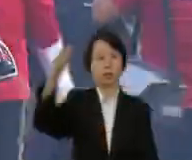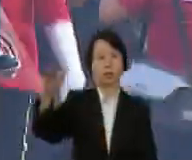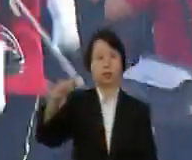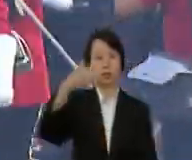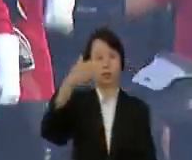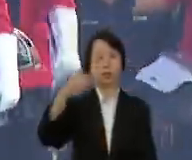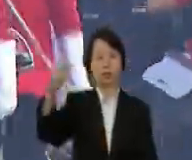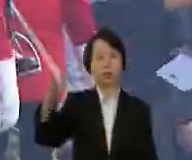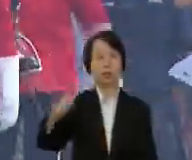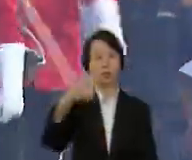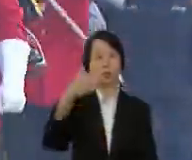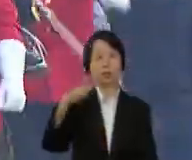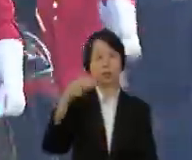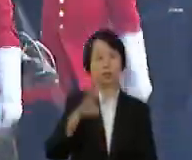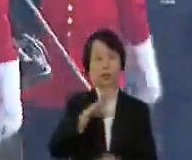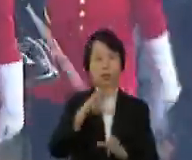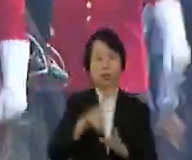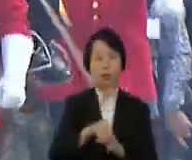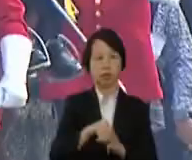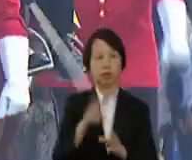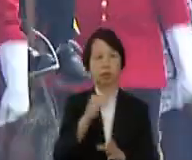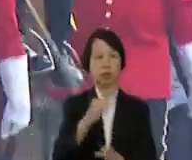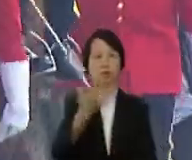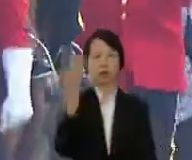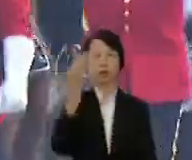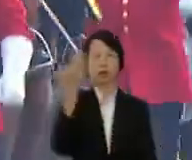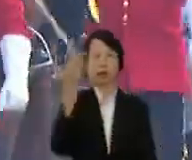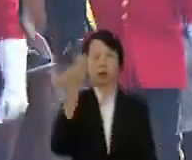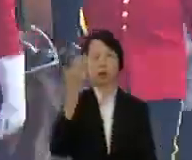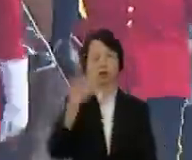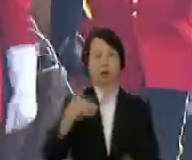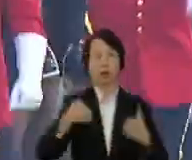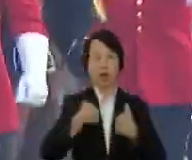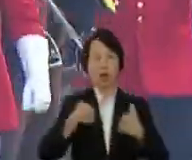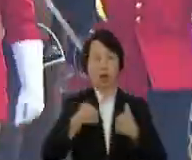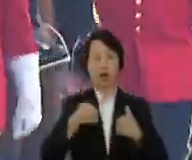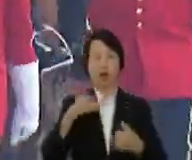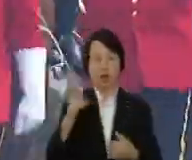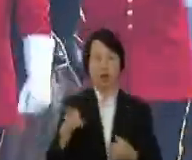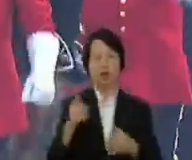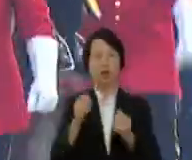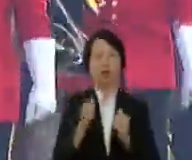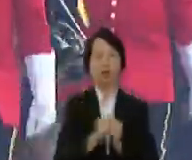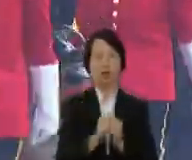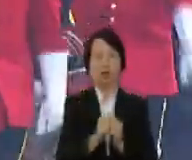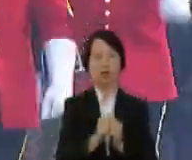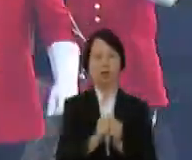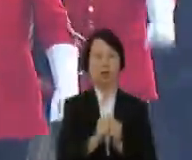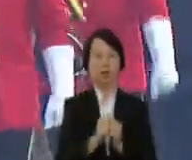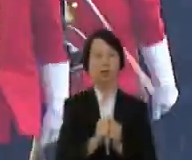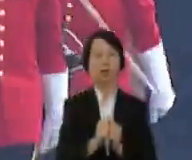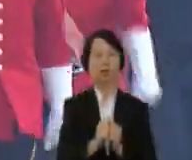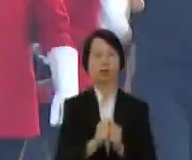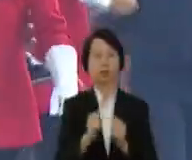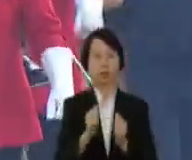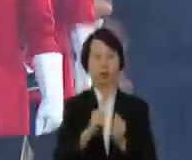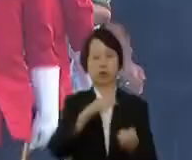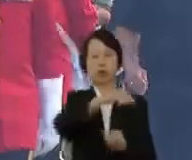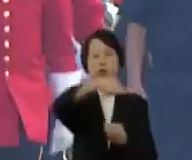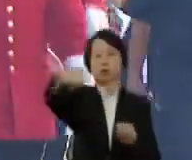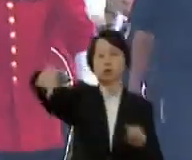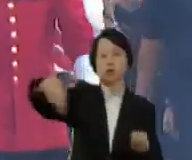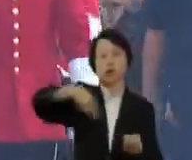di hadapan kuda yang terlibat dan membiasakan haiwan-haiwan tersebut dengan kenderaan dan